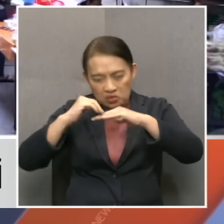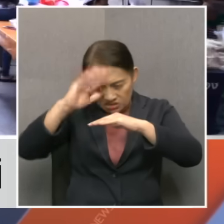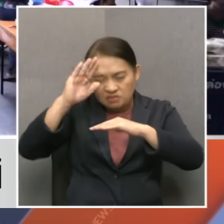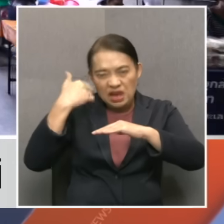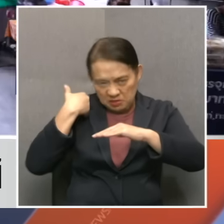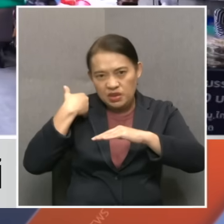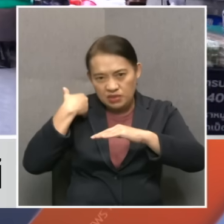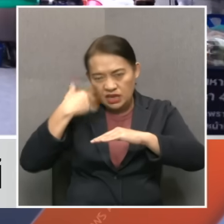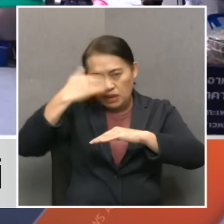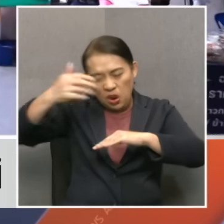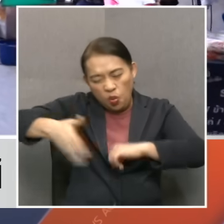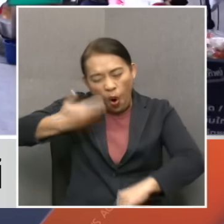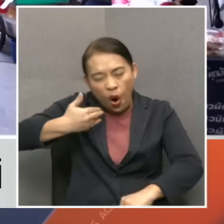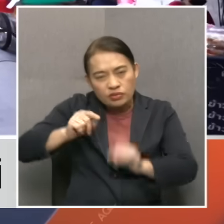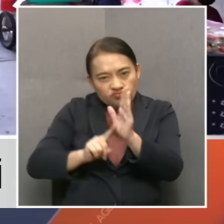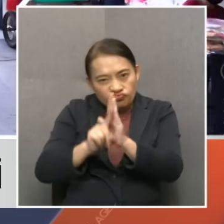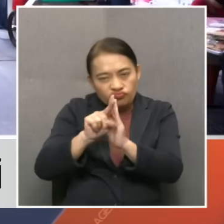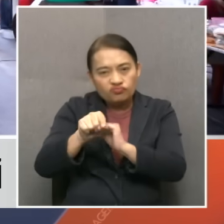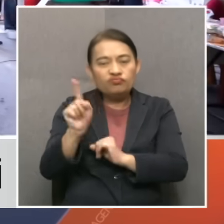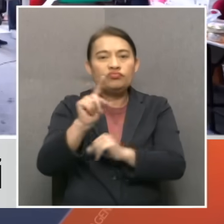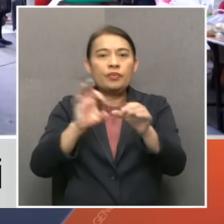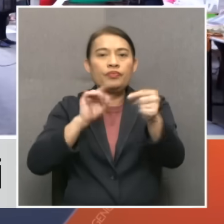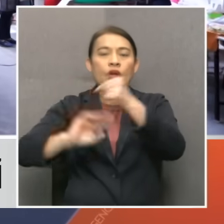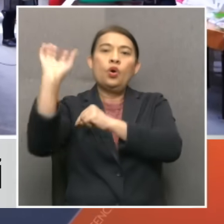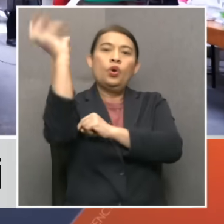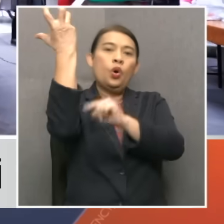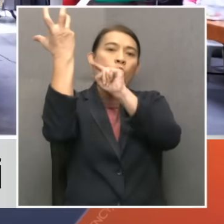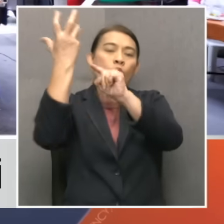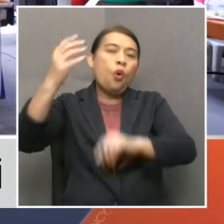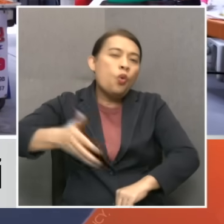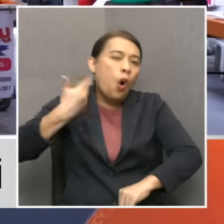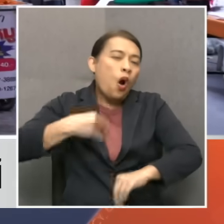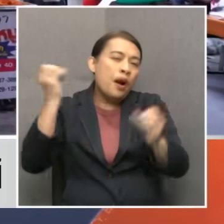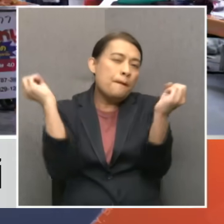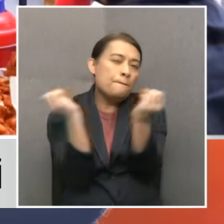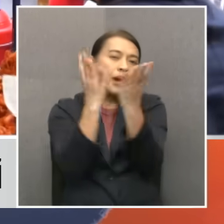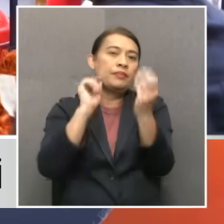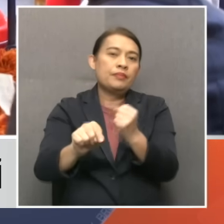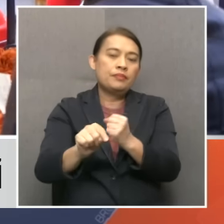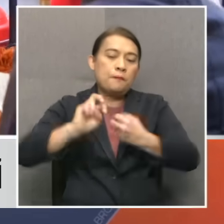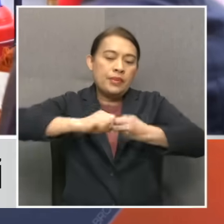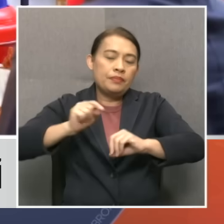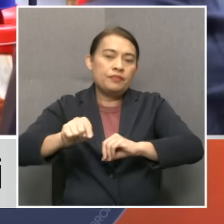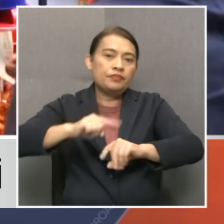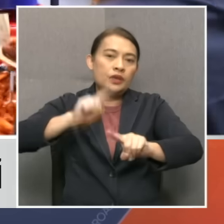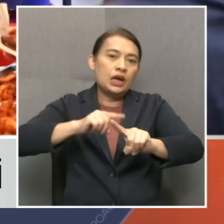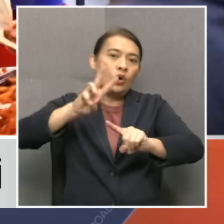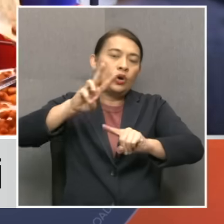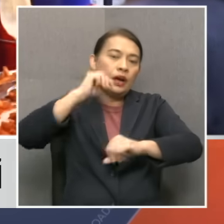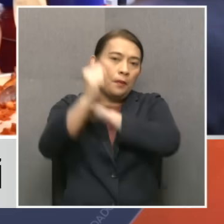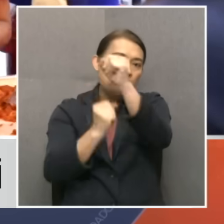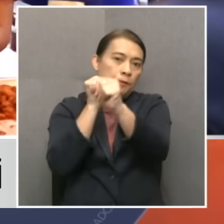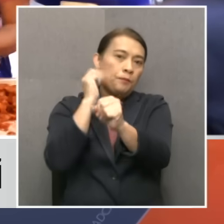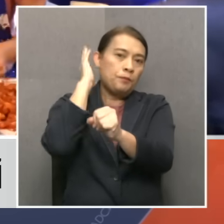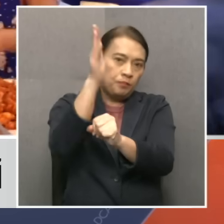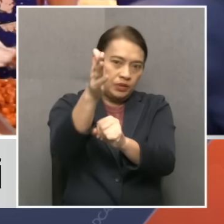ราะว่าอย่างที่เรียนข้างต้นว่าปรากฏการณ์เอลนีโญเนี่ยจะส่งผลกระทบเราอย่างรุนแรงคือในช่วง6เดือนแรกของปีหน้านะครับ